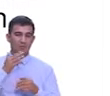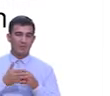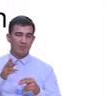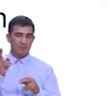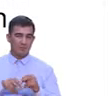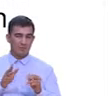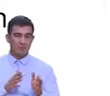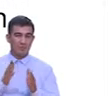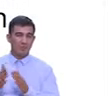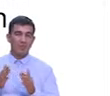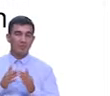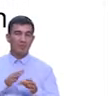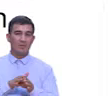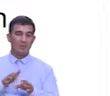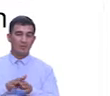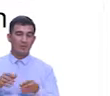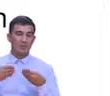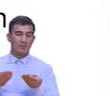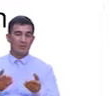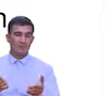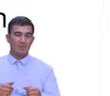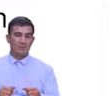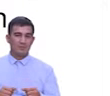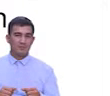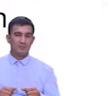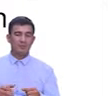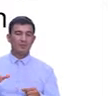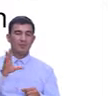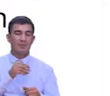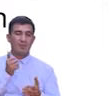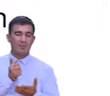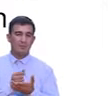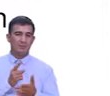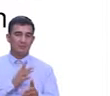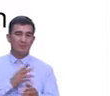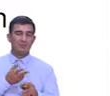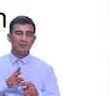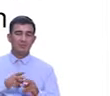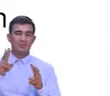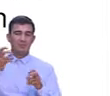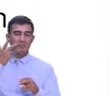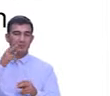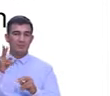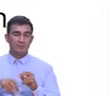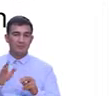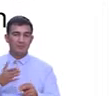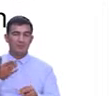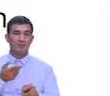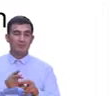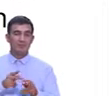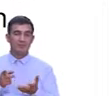yakunlab, mustaqil bajarish uchun topshiriqlarni beraman. Siz avvalan bor mavzu yakunlangandan keyin